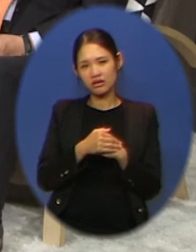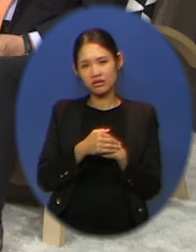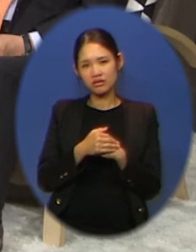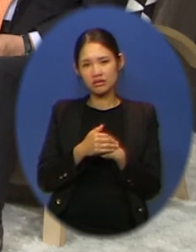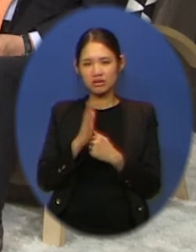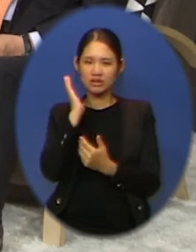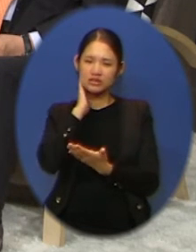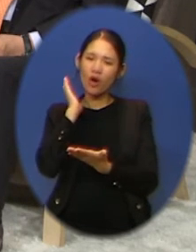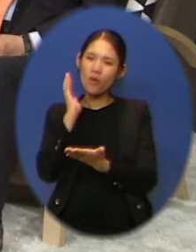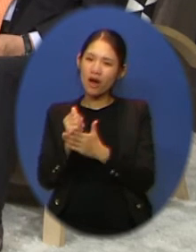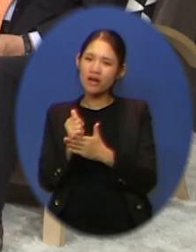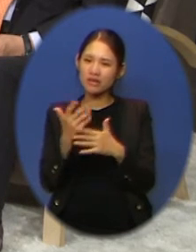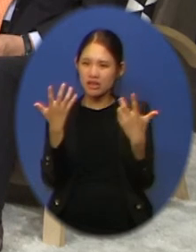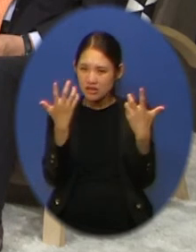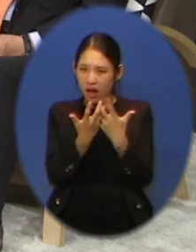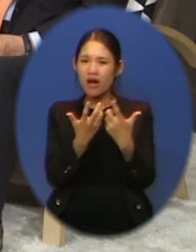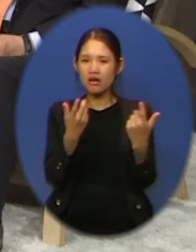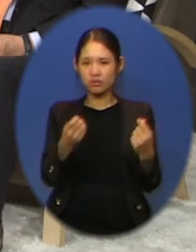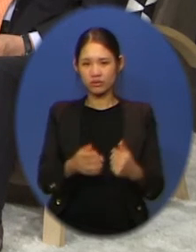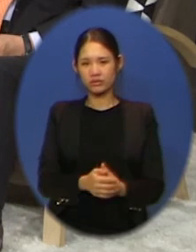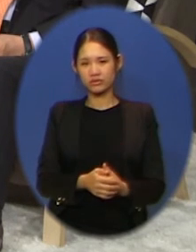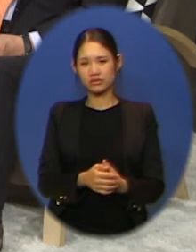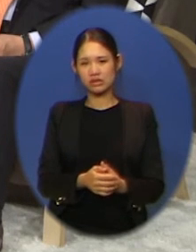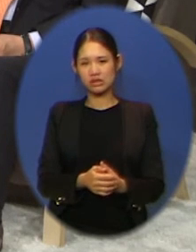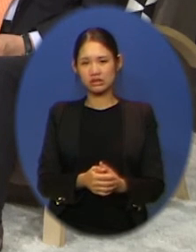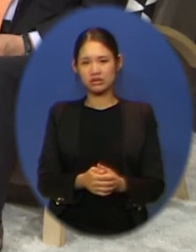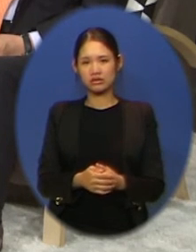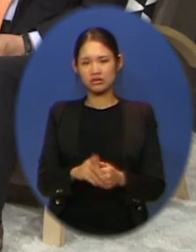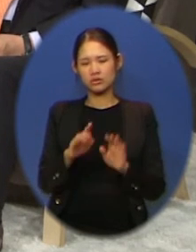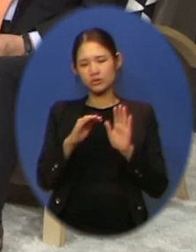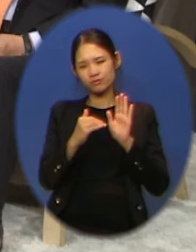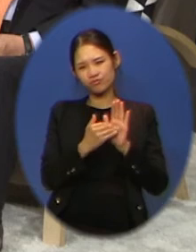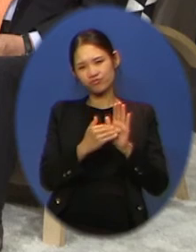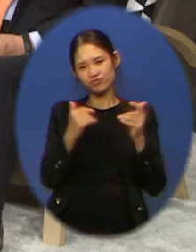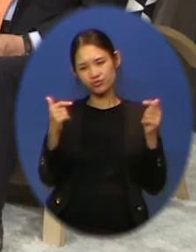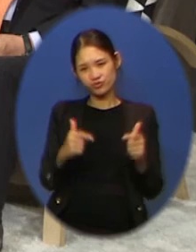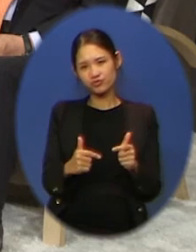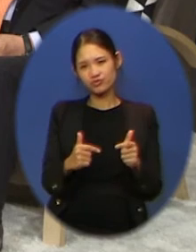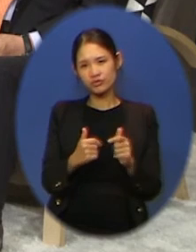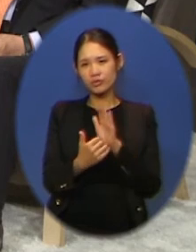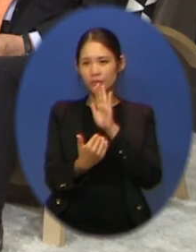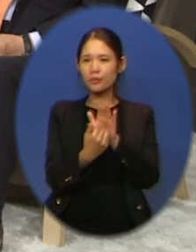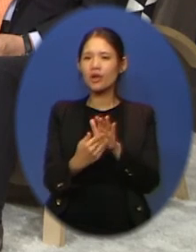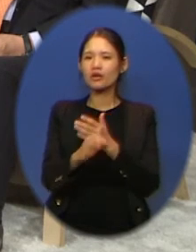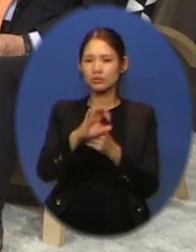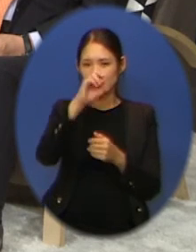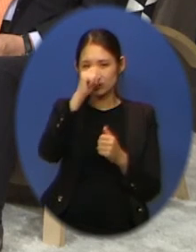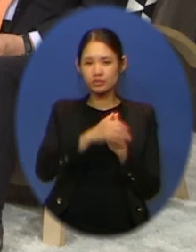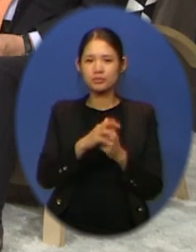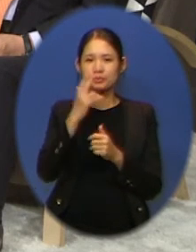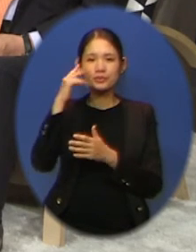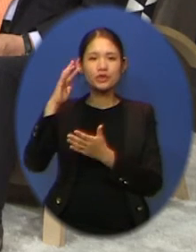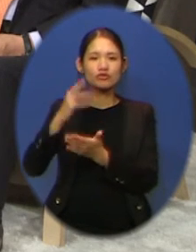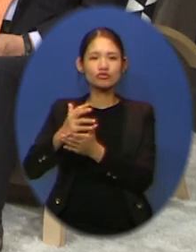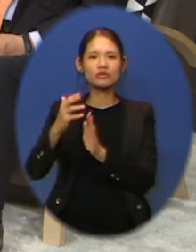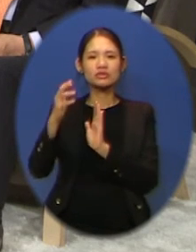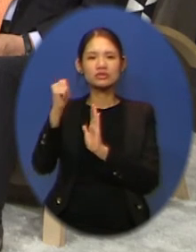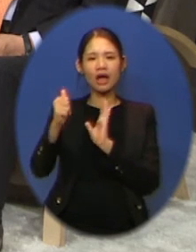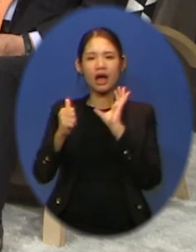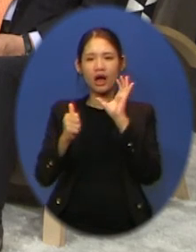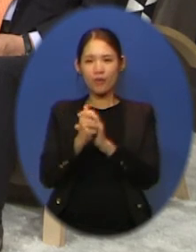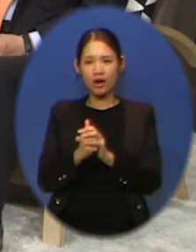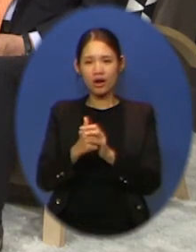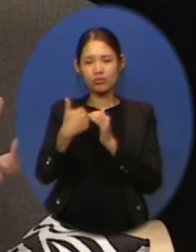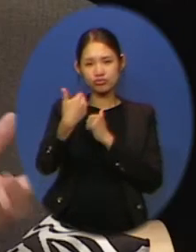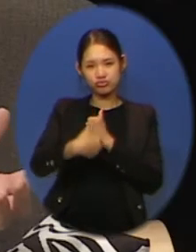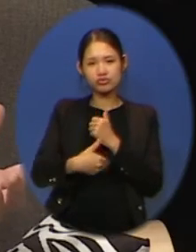와글와글 국회 장관 이걸 좀 상고했으면 미국에는 장관을 부탁하면은 노벨상 탄